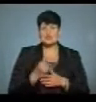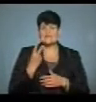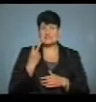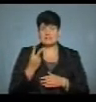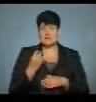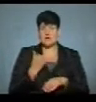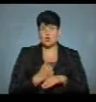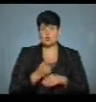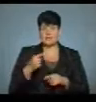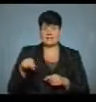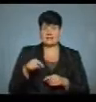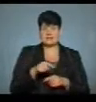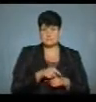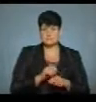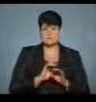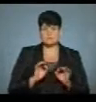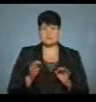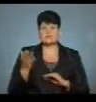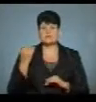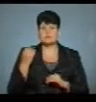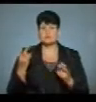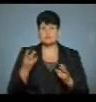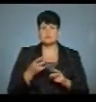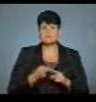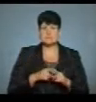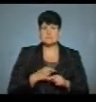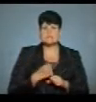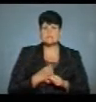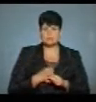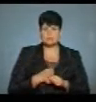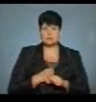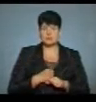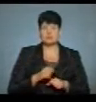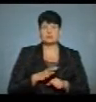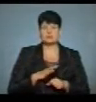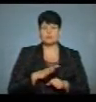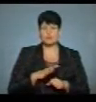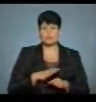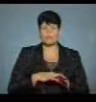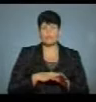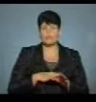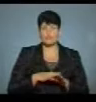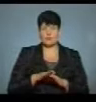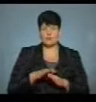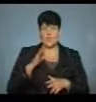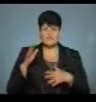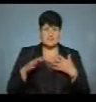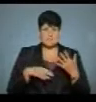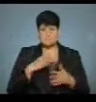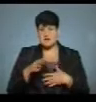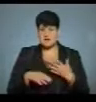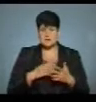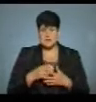Це просто прекрасно. Давно потрібно вже було таке зробити, тому що був повний, можна сказати, бардак.